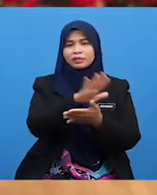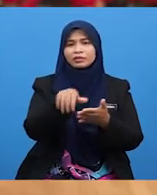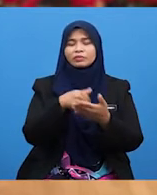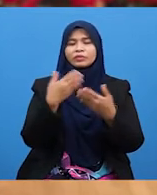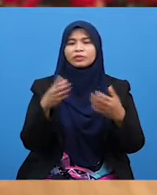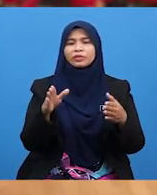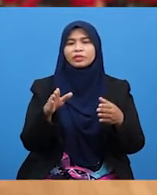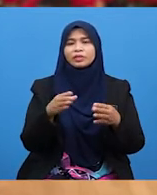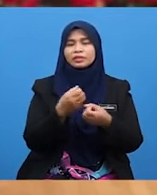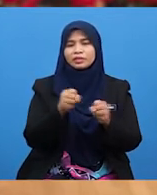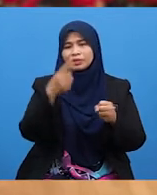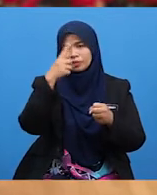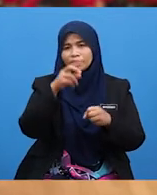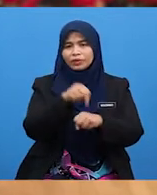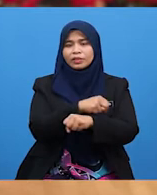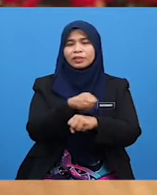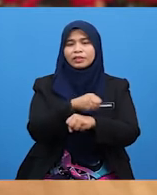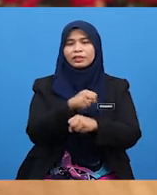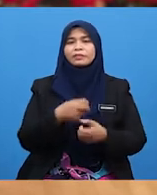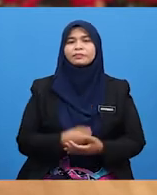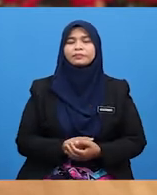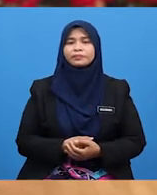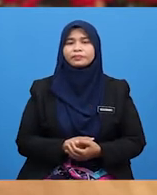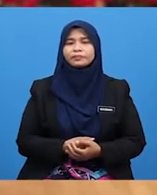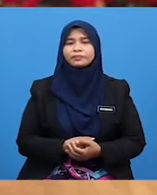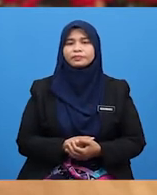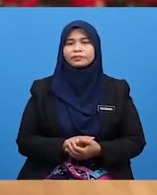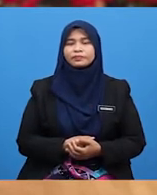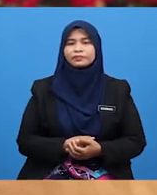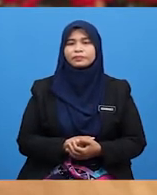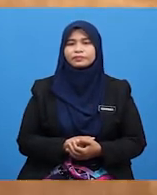menyanyikan. Jom kita sambung ke bahagian yang seterusnya.